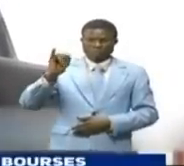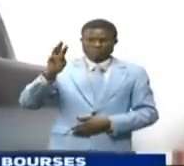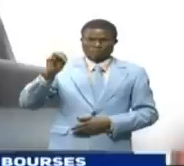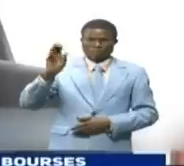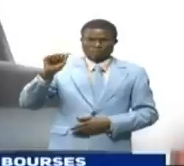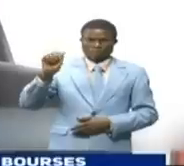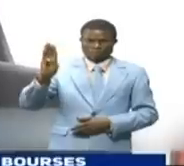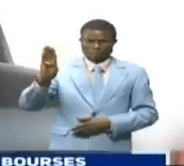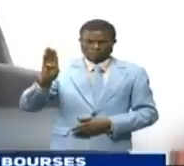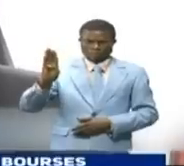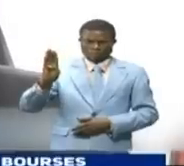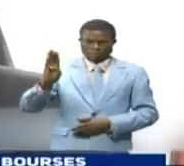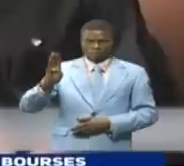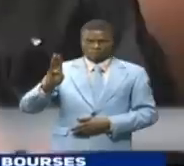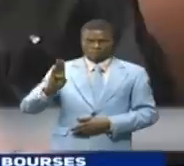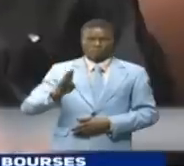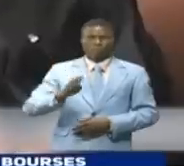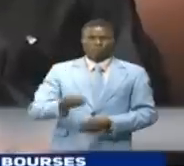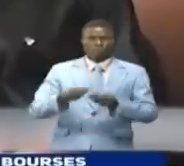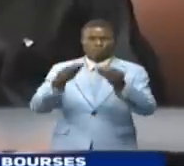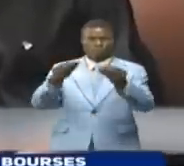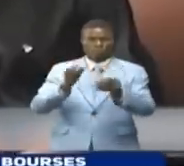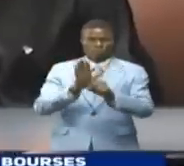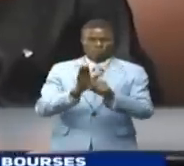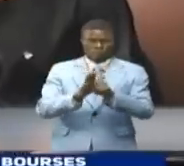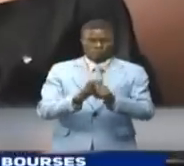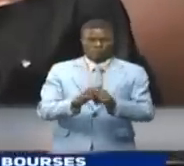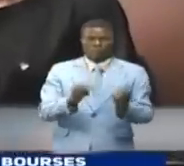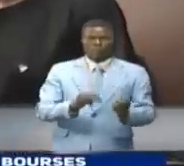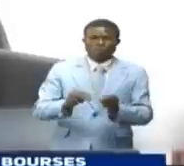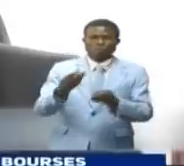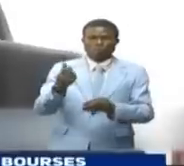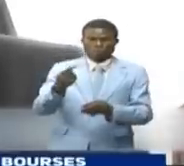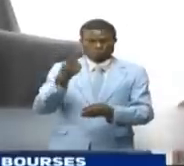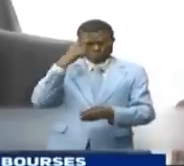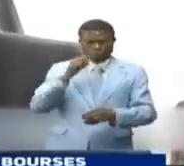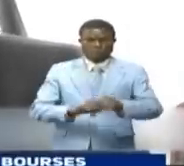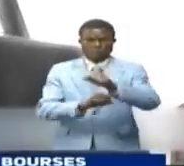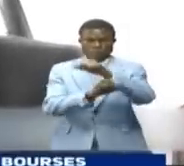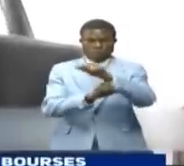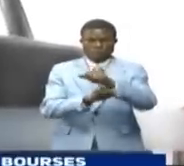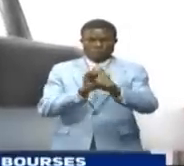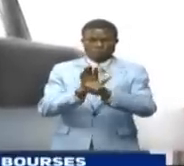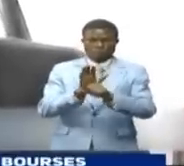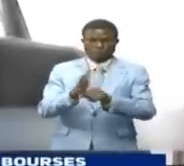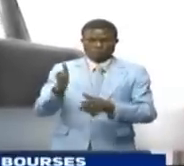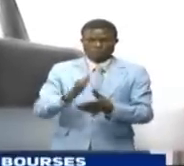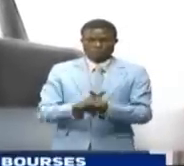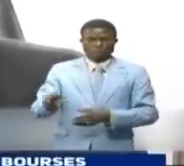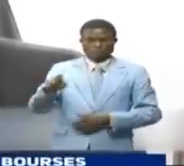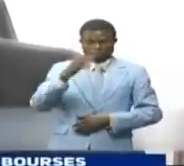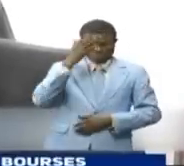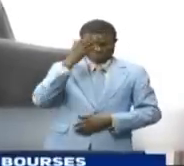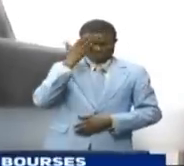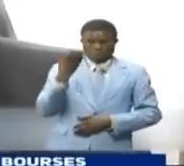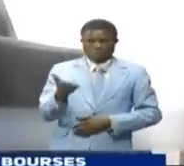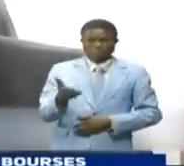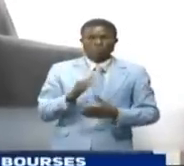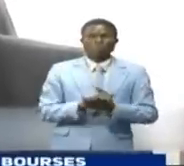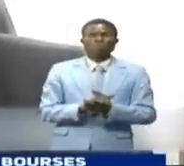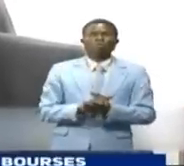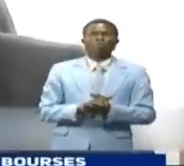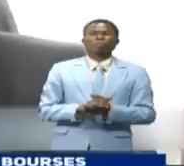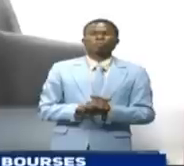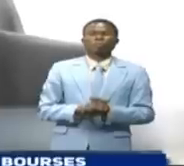a trouvé tout à fait opportun de nous accompagner sur ce point-là. Et là, nous saluons la spontanéité,